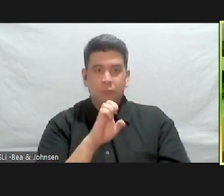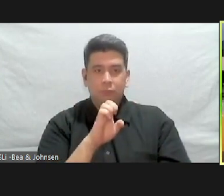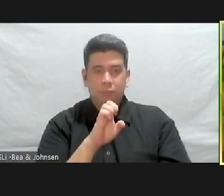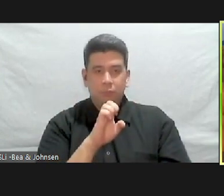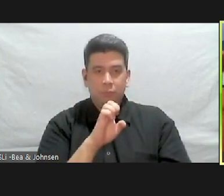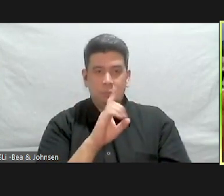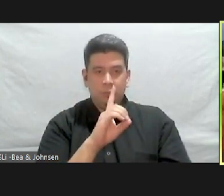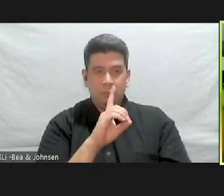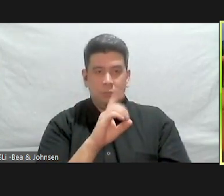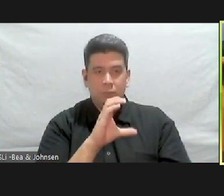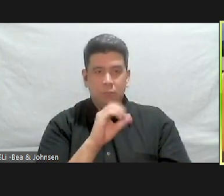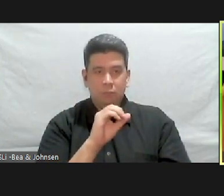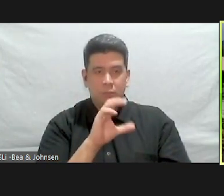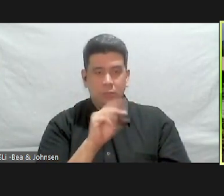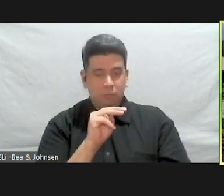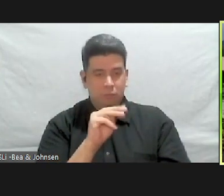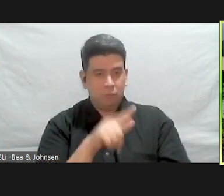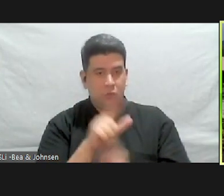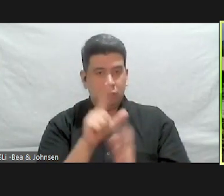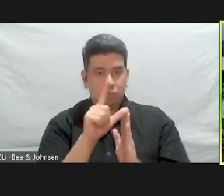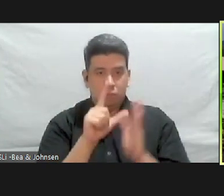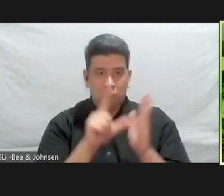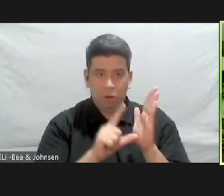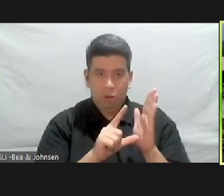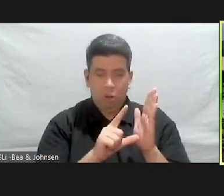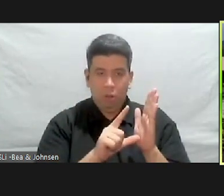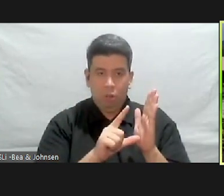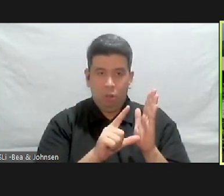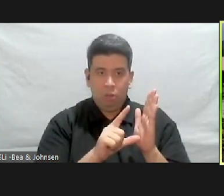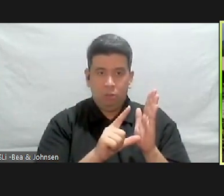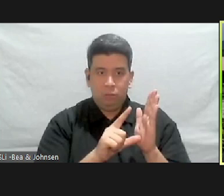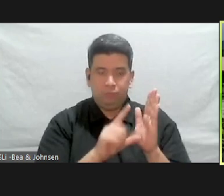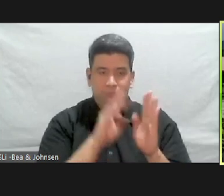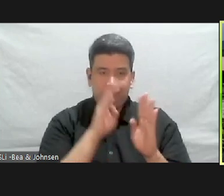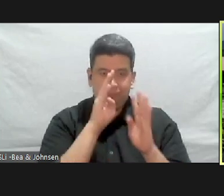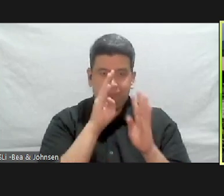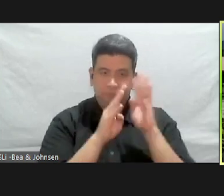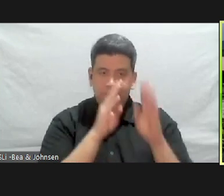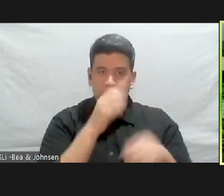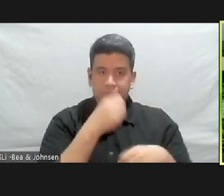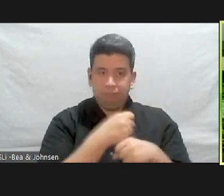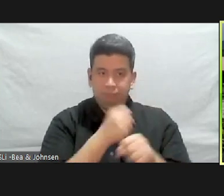yung mga lawmakers sa EDCOM, or dear Senator Gatchalian, ganyan, ano.